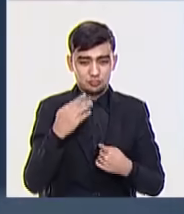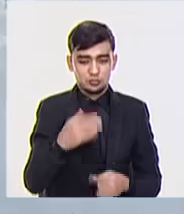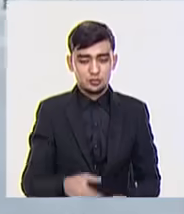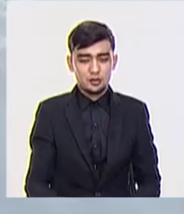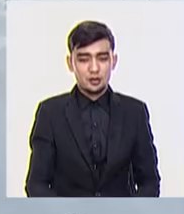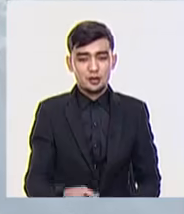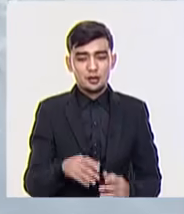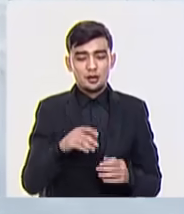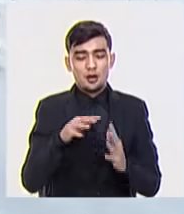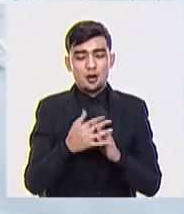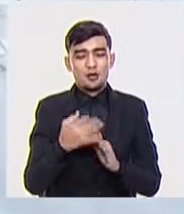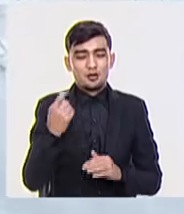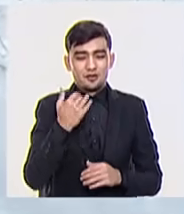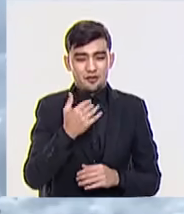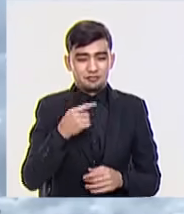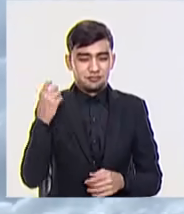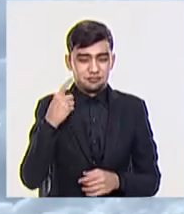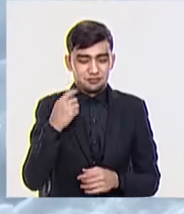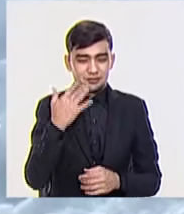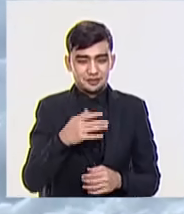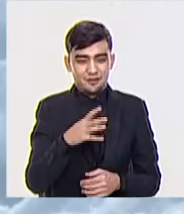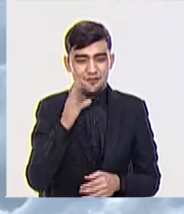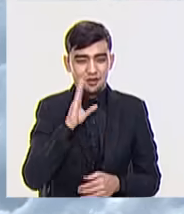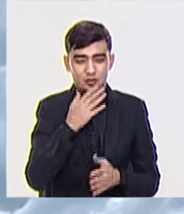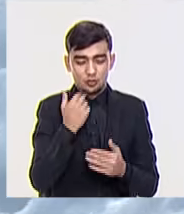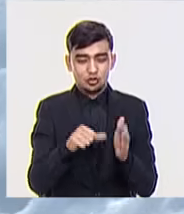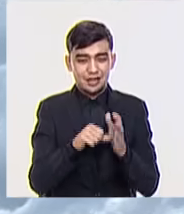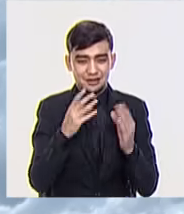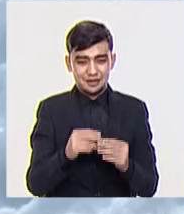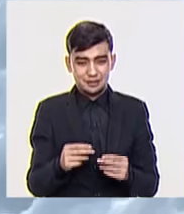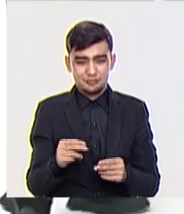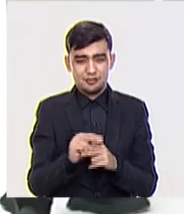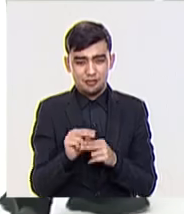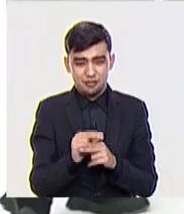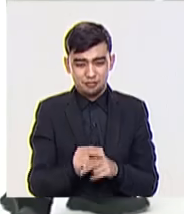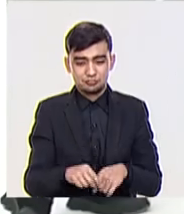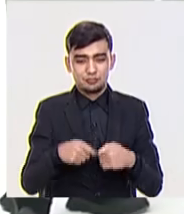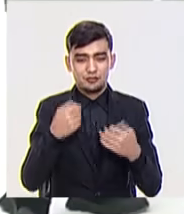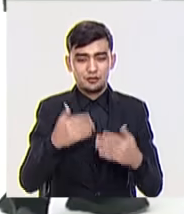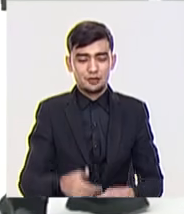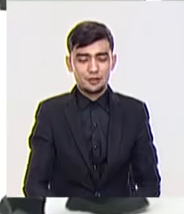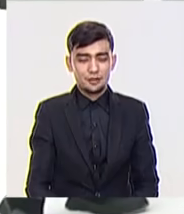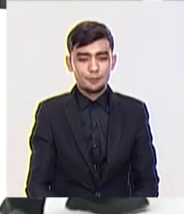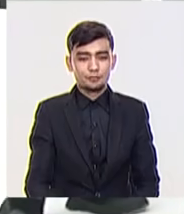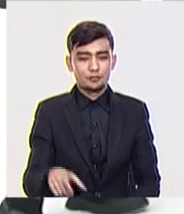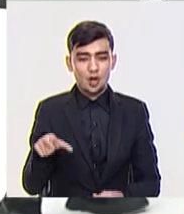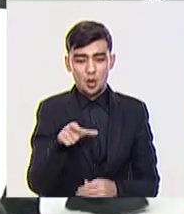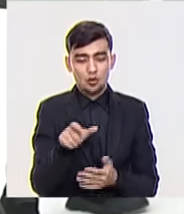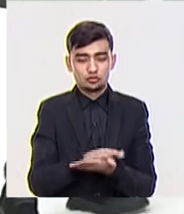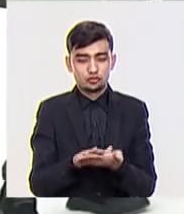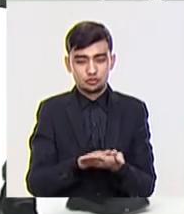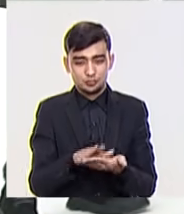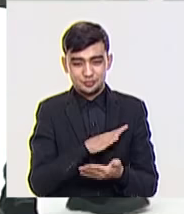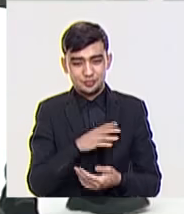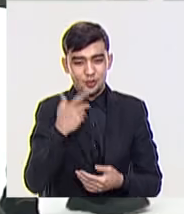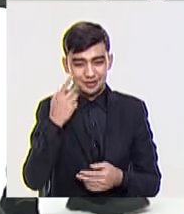үй шаруашылығының қызметкерлері ауыз суға жарымай отырған ауылға 6 күнде аяңдап әрең жетіпті. как проводили работы по очистке дорог. Қар тазалау